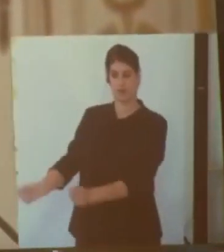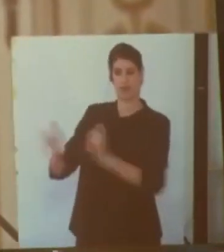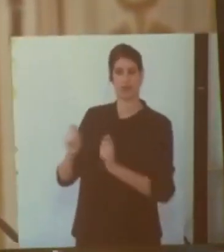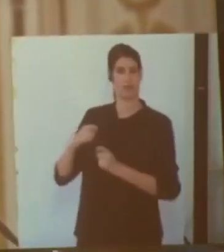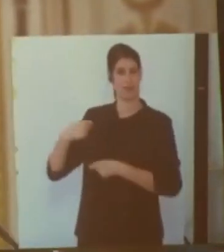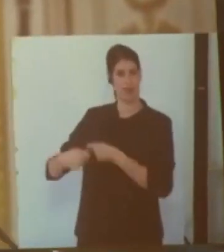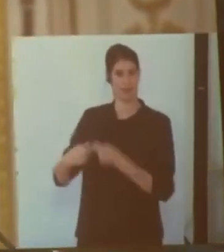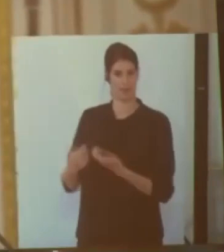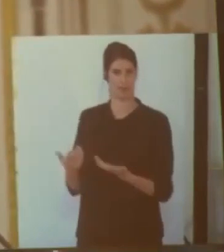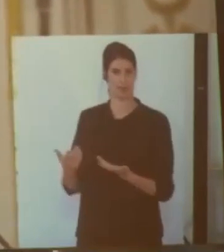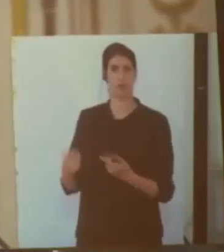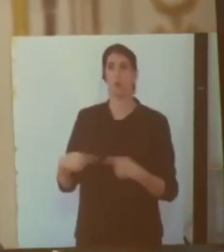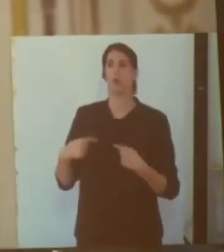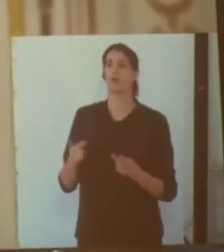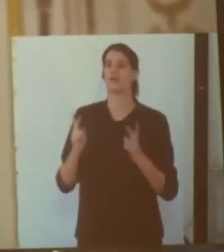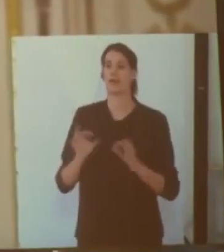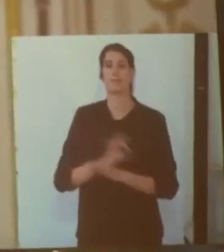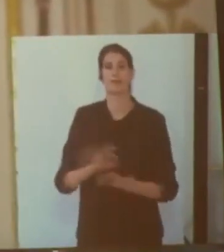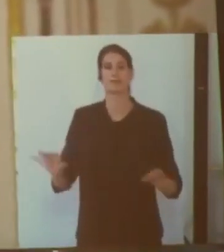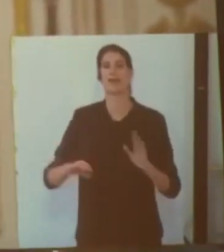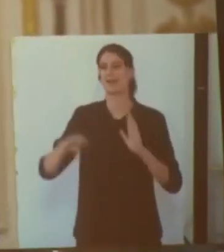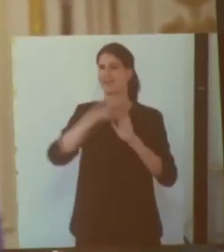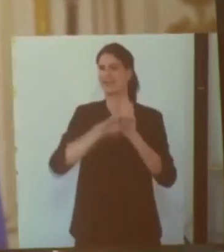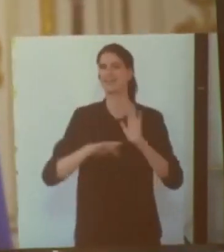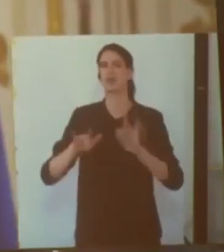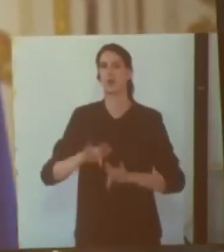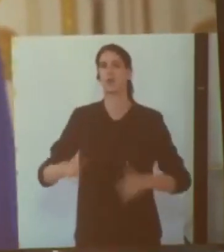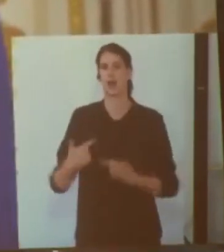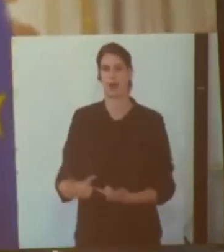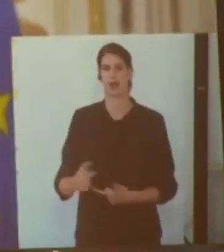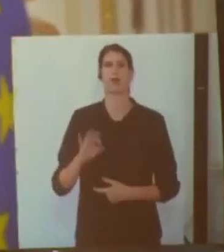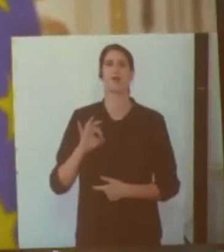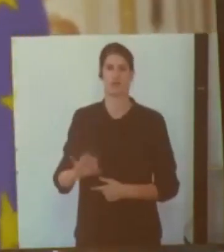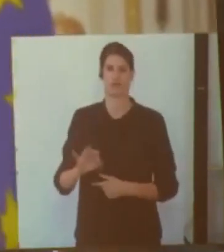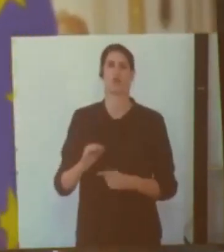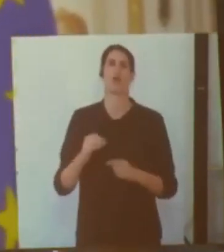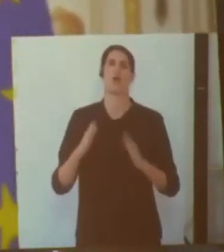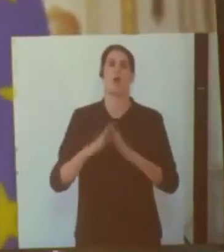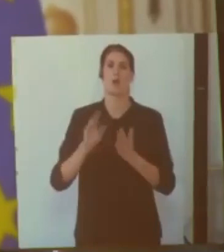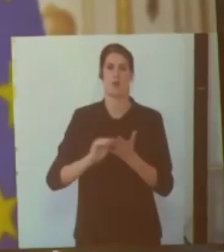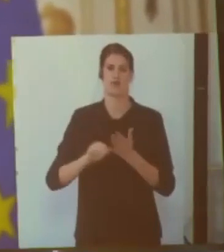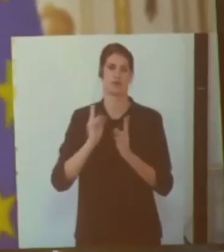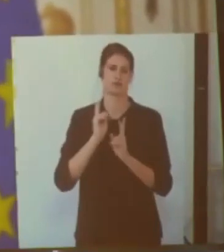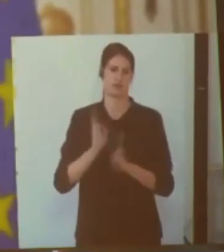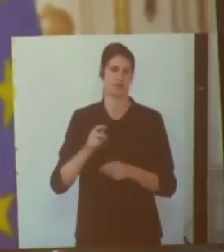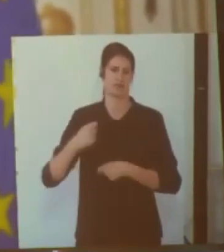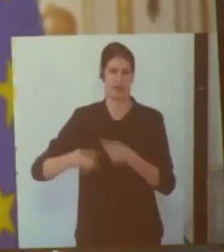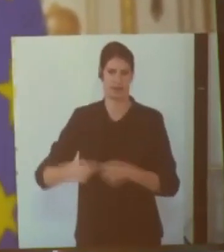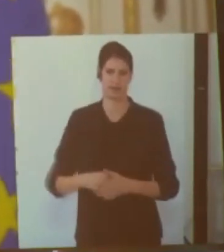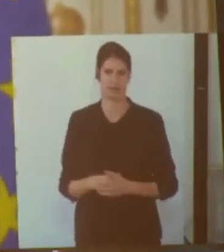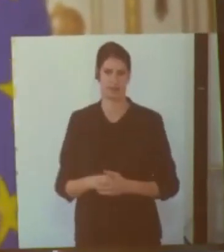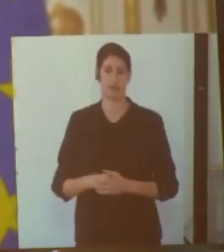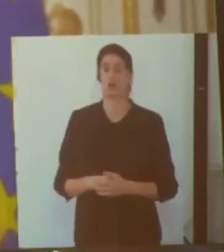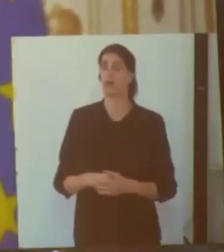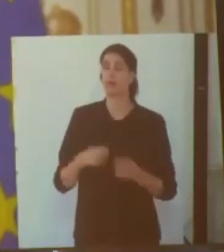verbesserte gesetzliche Grundlage für das Homeoffice zustande zu bringen. Es soll weiterhin so bleiben, dass Betriebe frei entscheiden